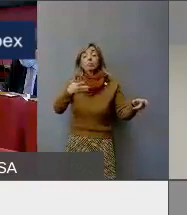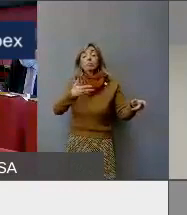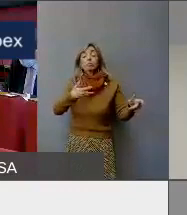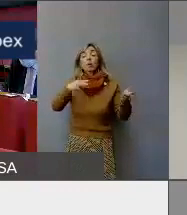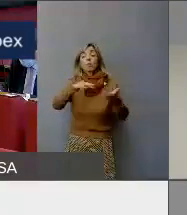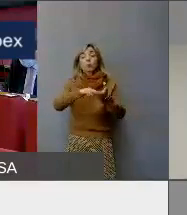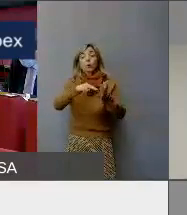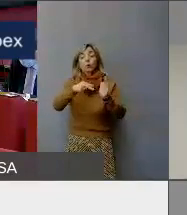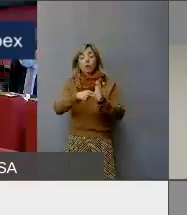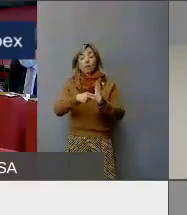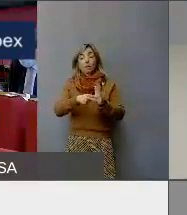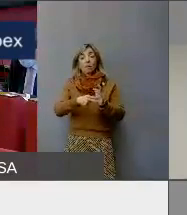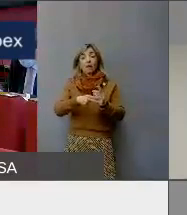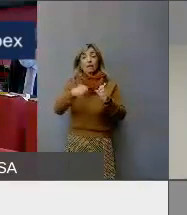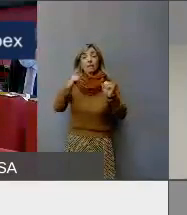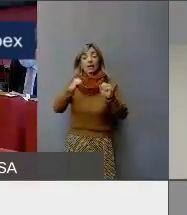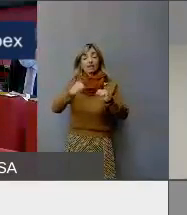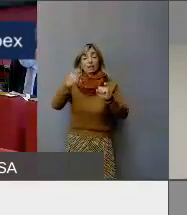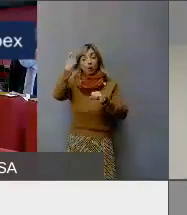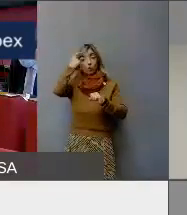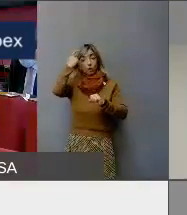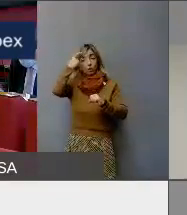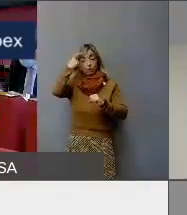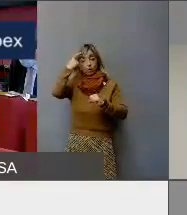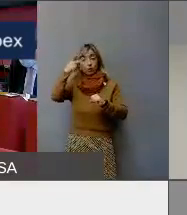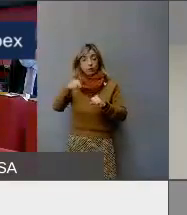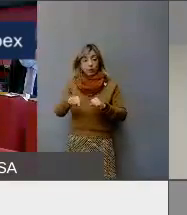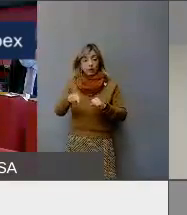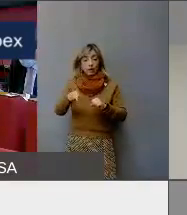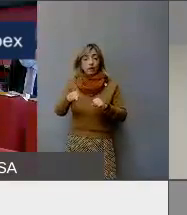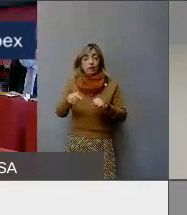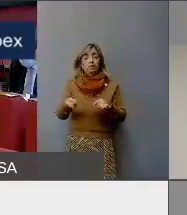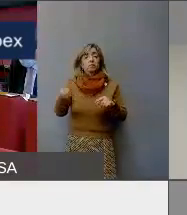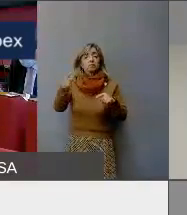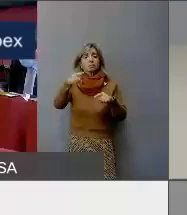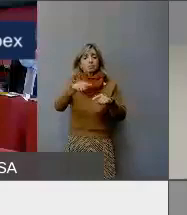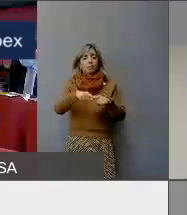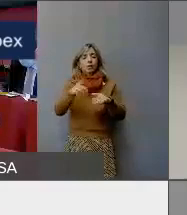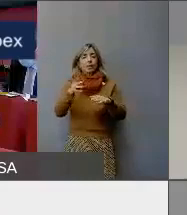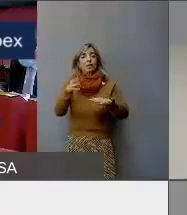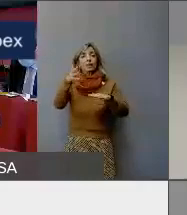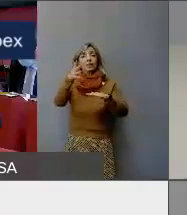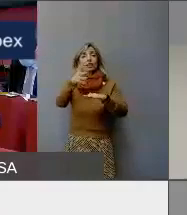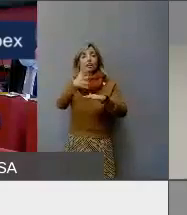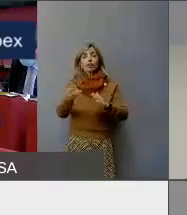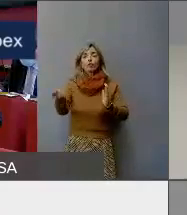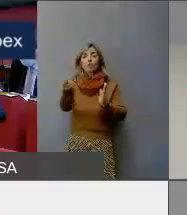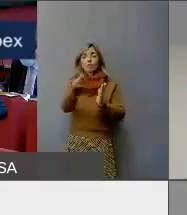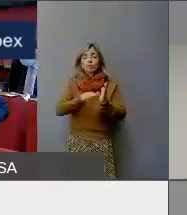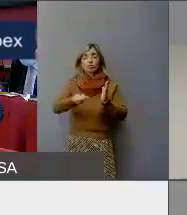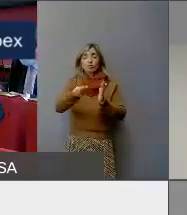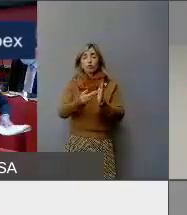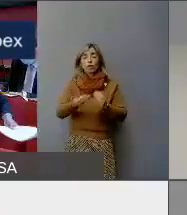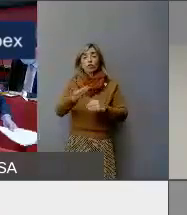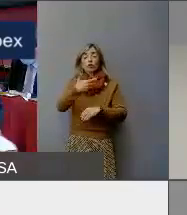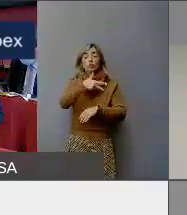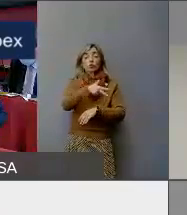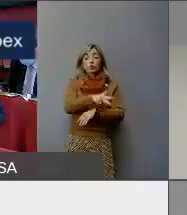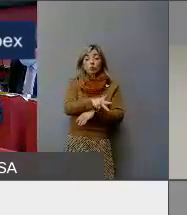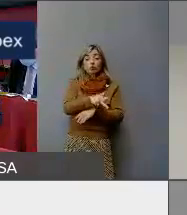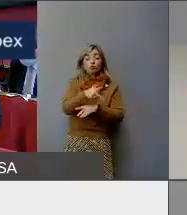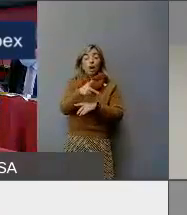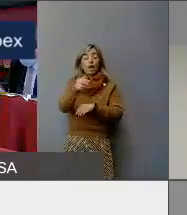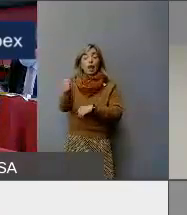ad esempio tutti gli interventi su domanda del cittadino gli interventi con processo progetto sociale individualizzato io dico magari